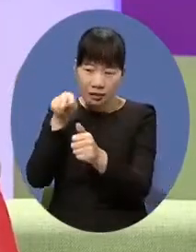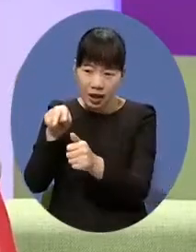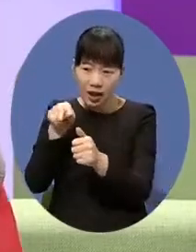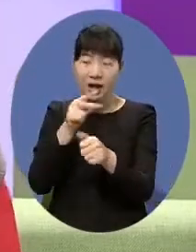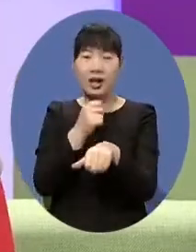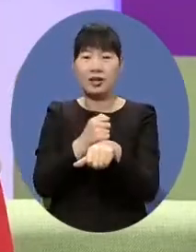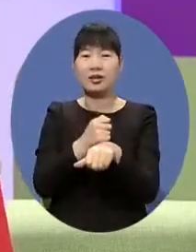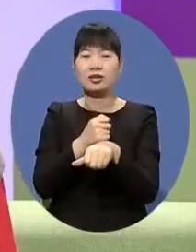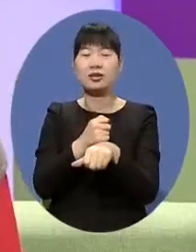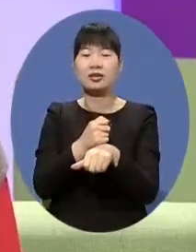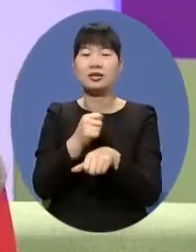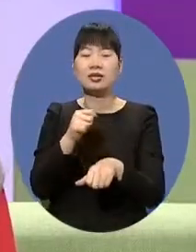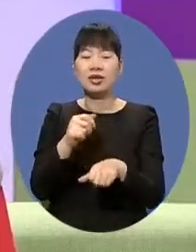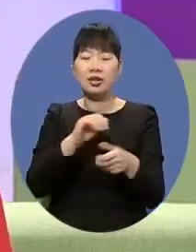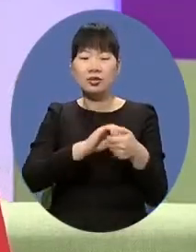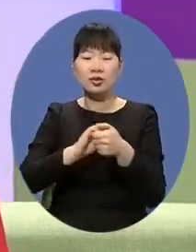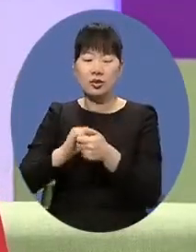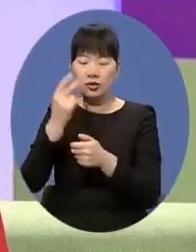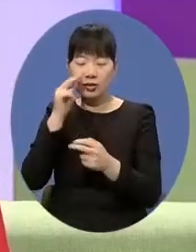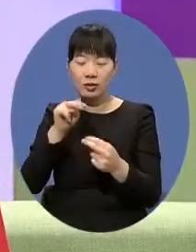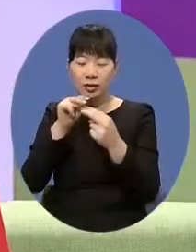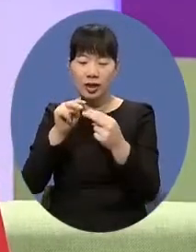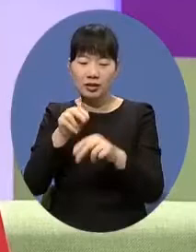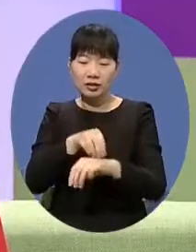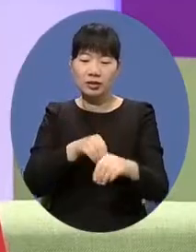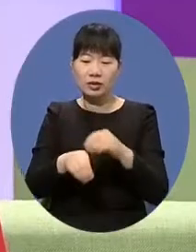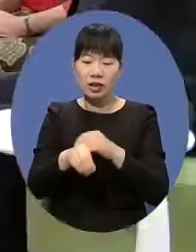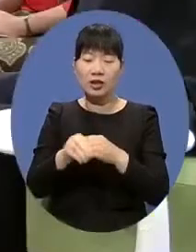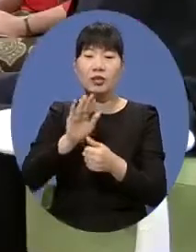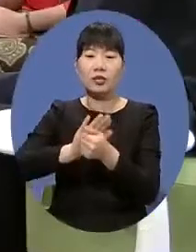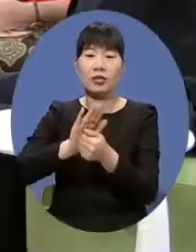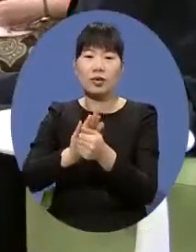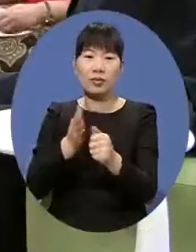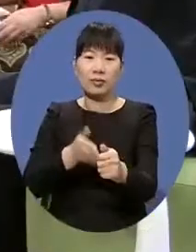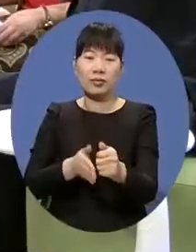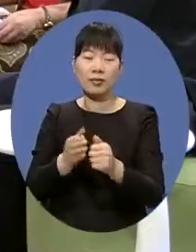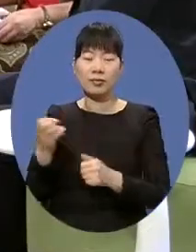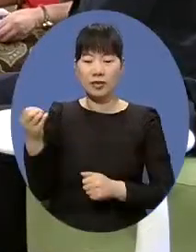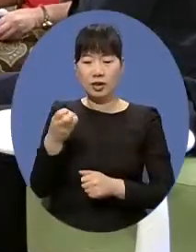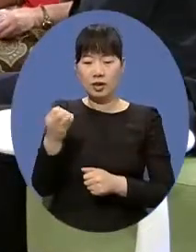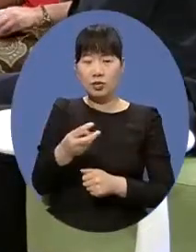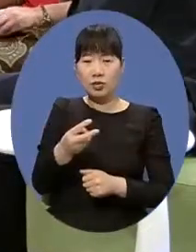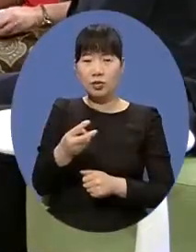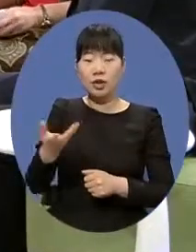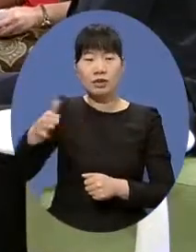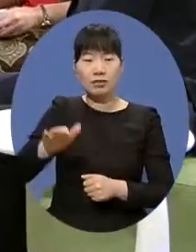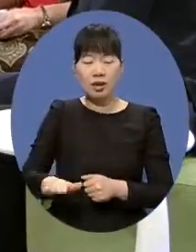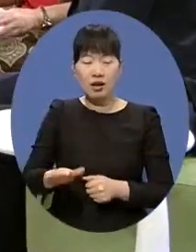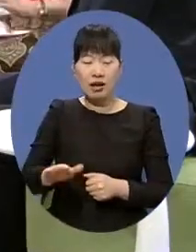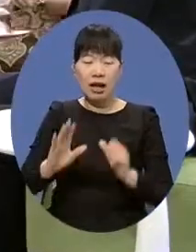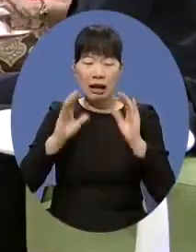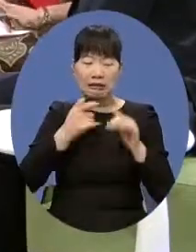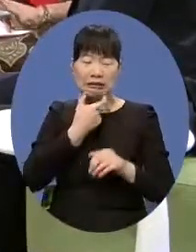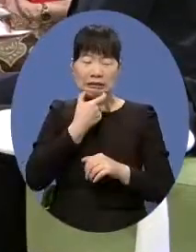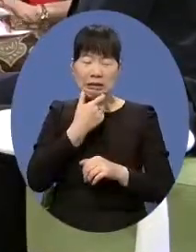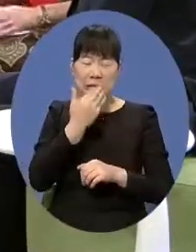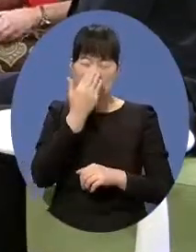식으로 주기적으로 눈 맞춤을 적극적으로 해주시는 것은 굉장히 필요한 일입니다. 자주자주 하되 아이가 좀 싫어하고